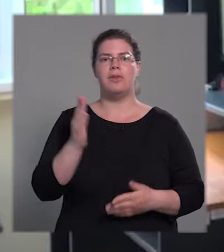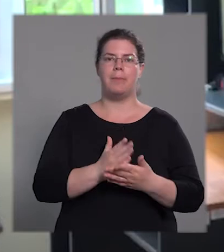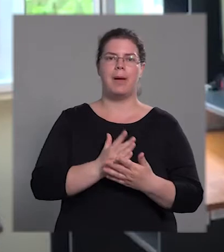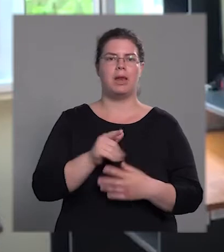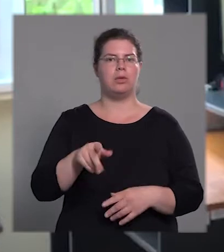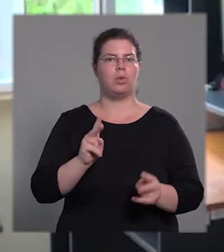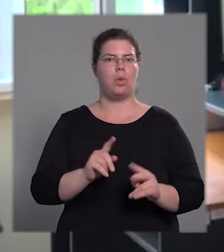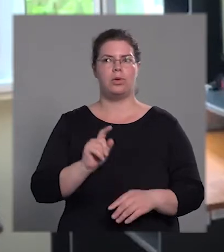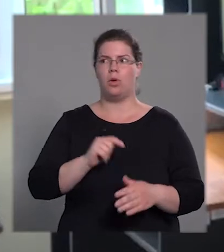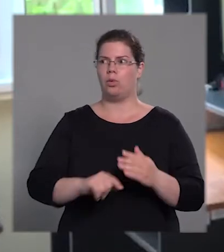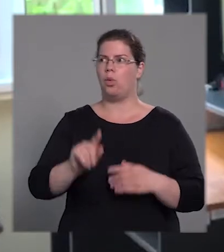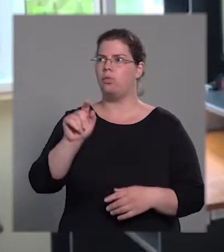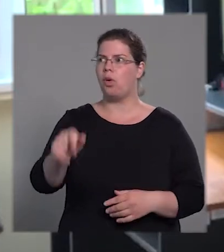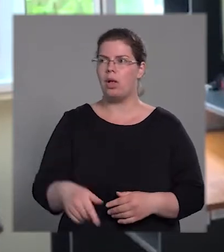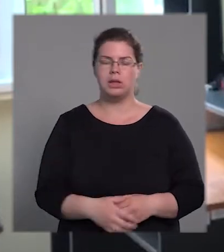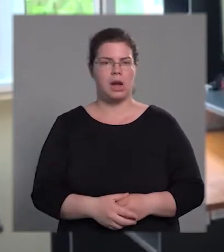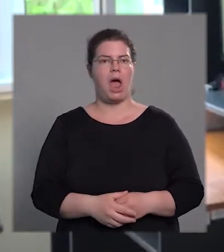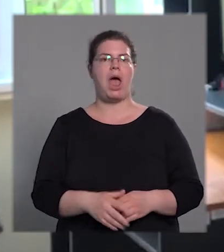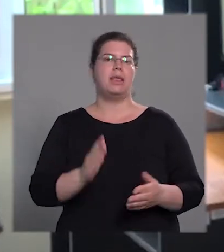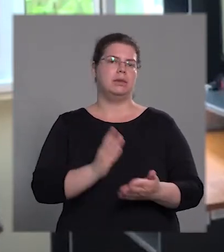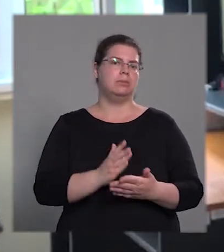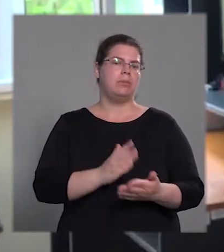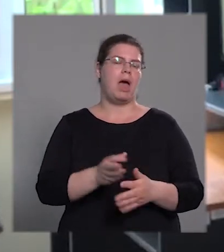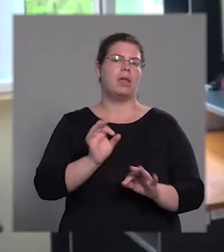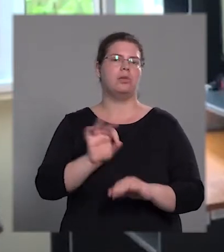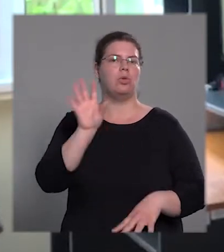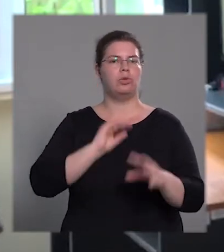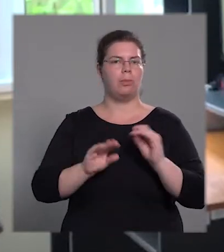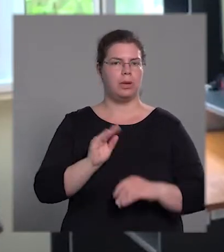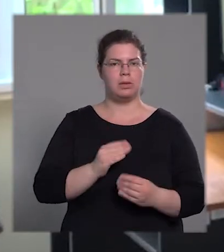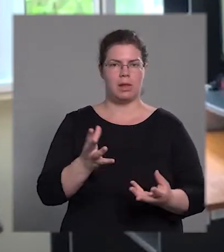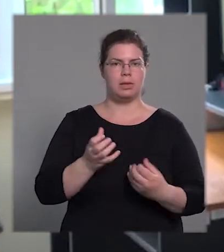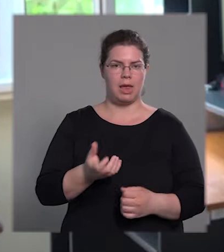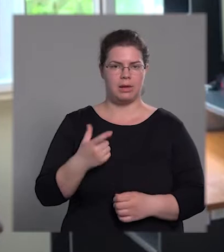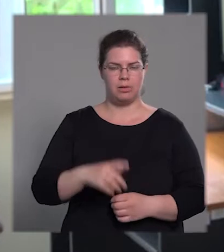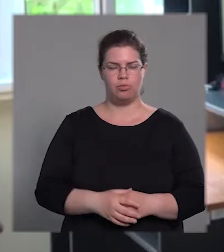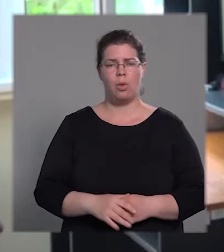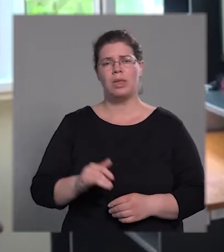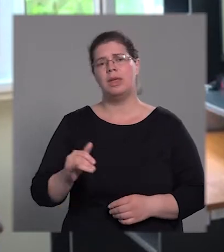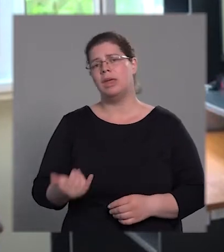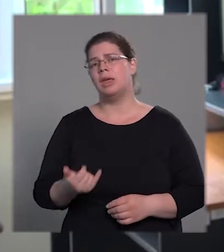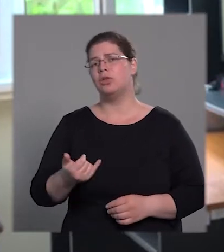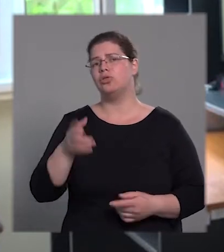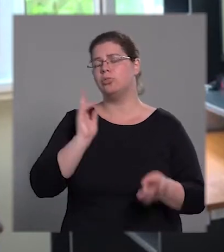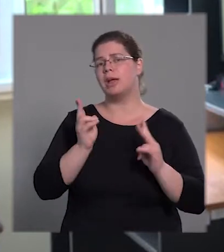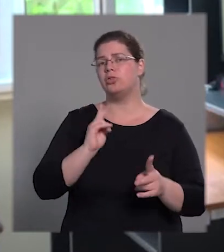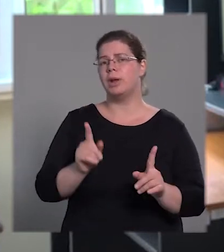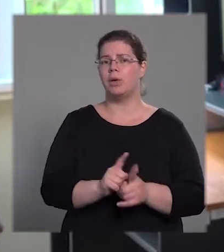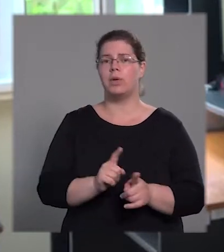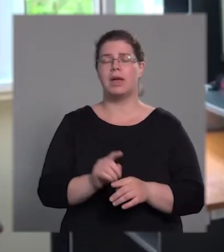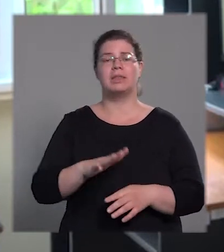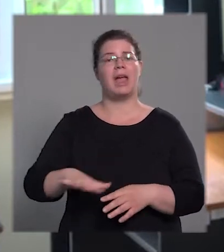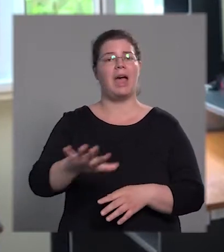elmehettek külföldre, ez már egy jó tapasztalatszerzés volt, illetve hogy megismerkedhettek olyan